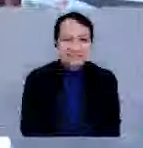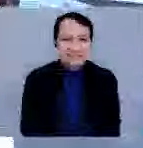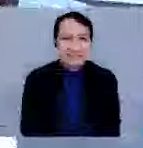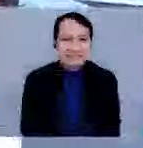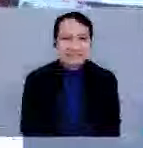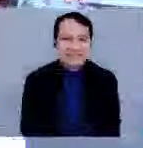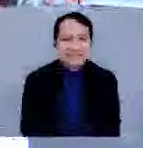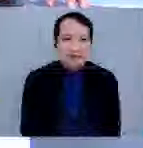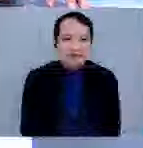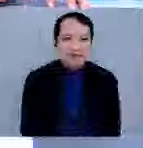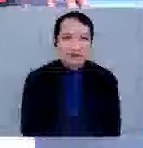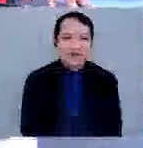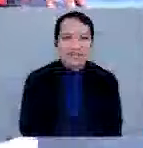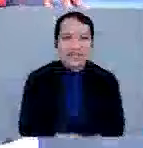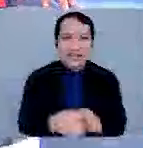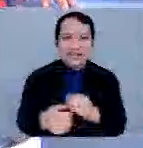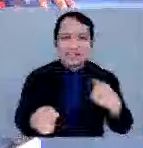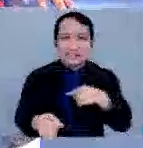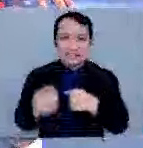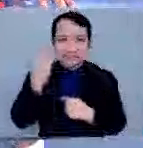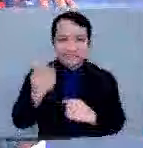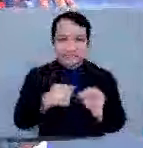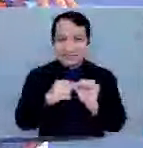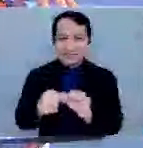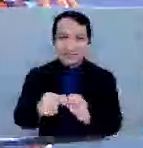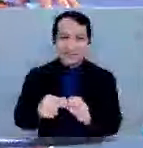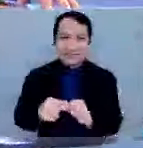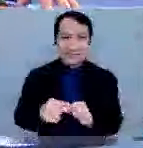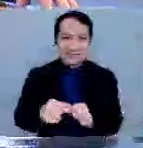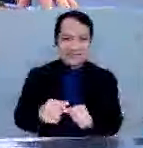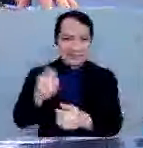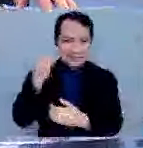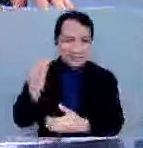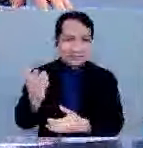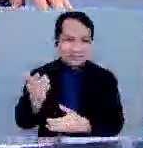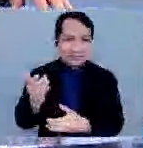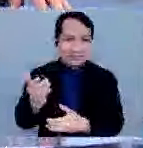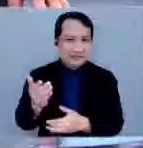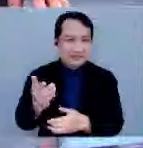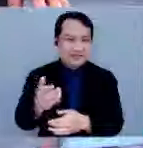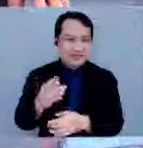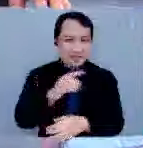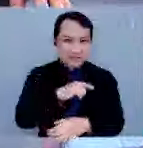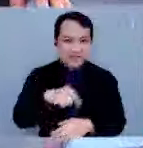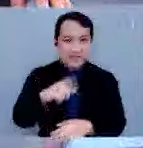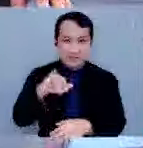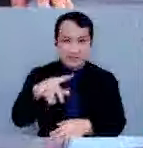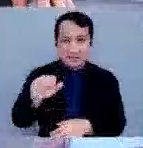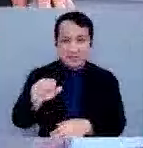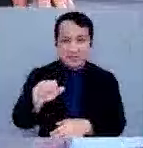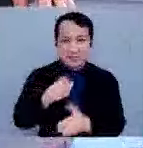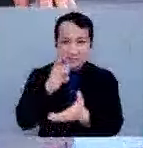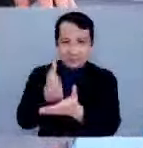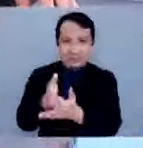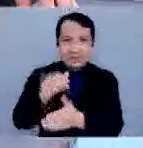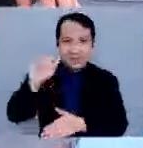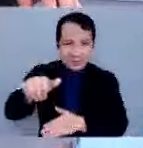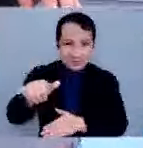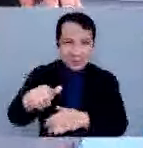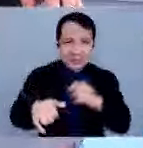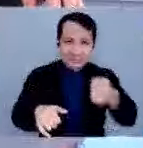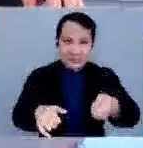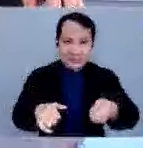ihahanda na ng Kamara ang detention order laban kay Pastor Apollo Quiboloy dahil sa hindi niya pagsipot sa mga pagdinigkaw na isa prangkisa